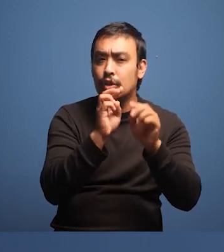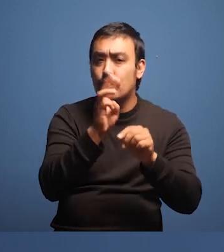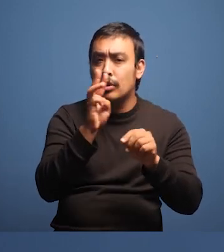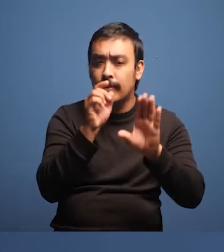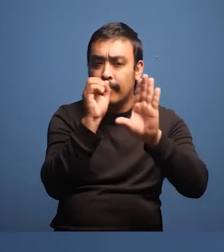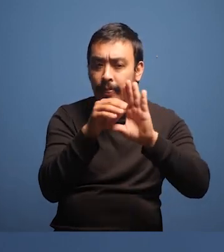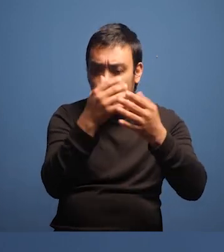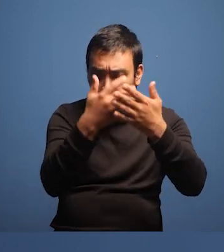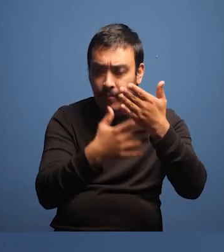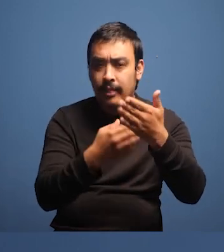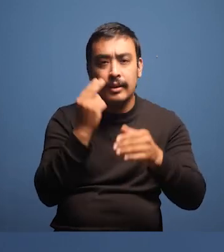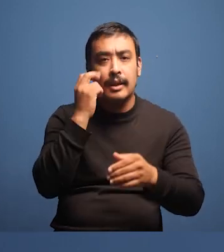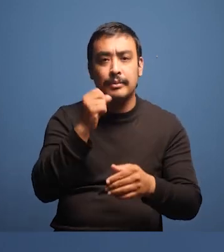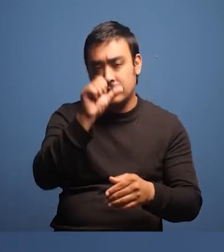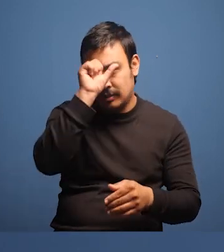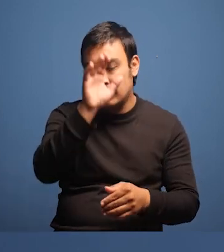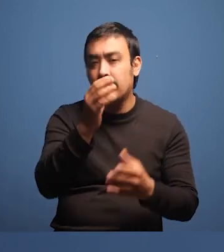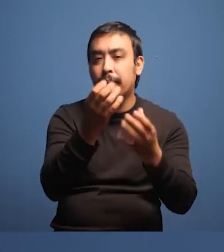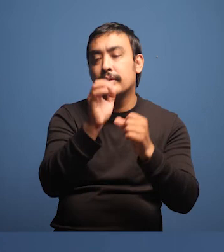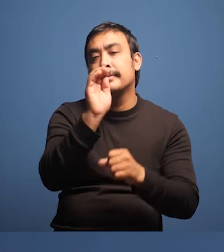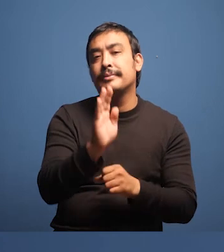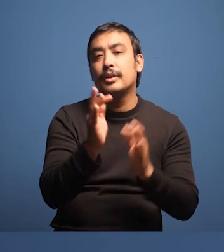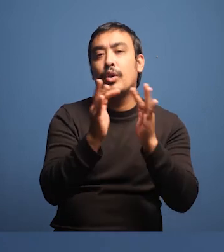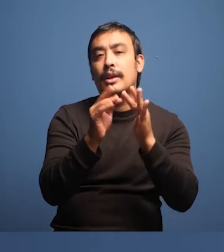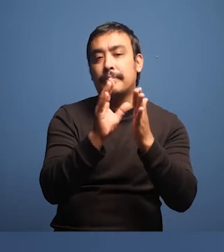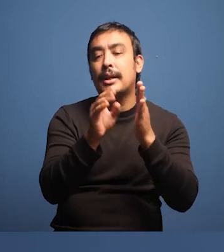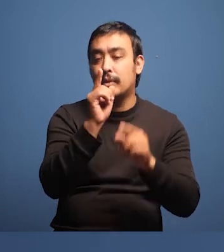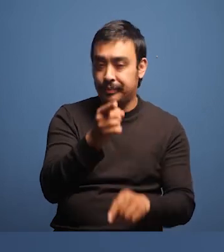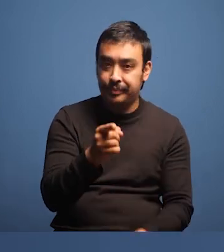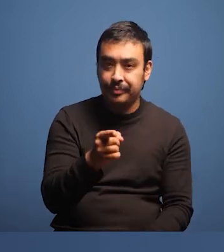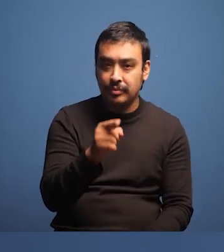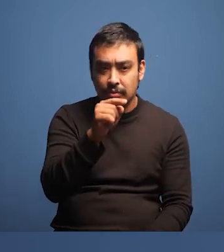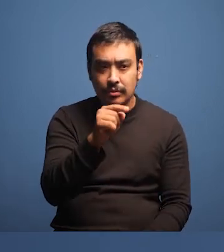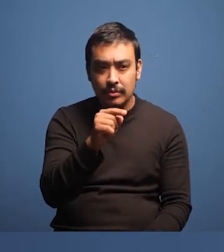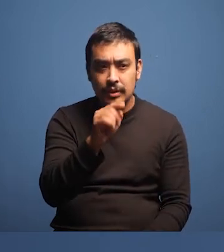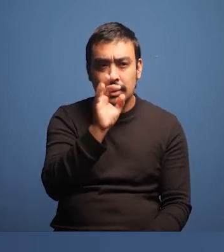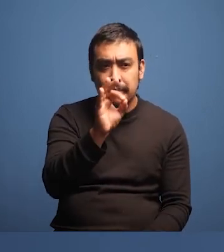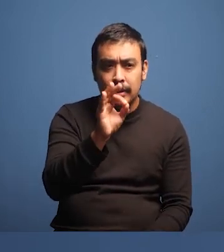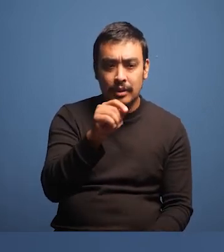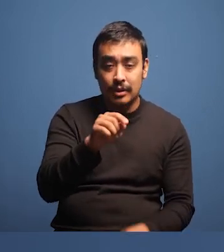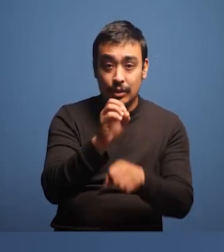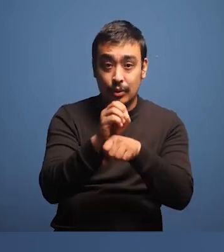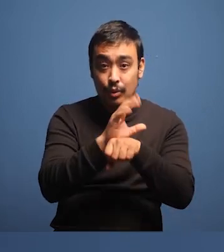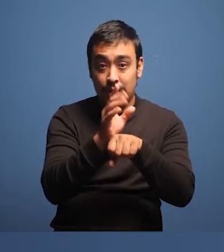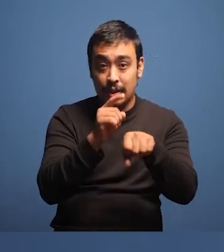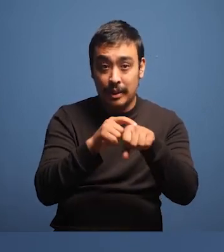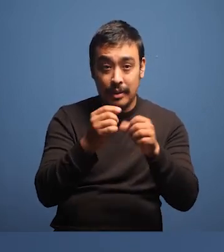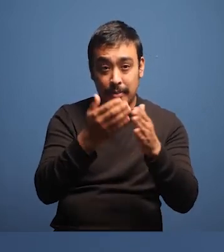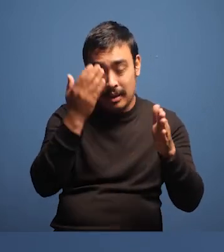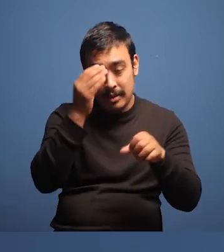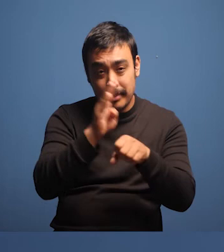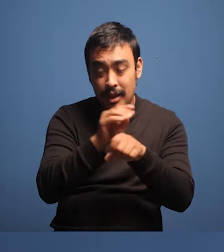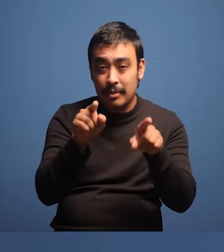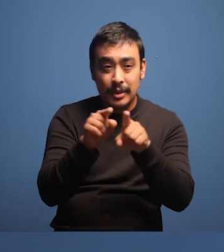रेलेभेन्ट इन्फर्मेसन्सहरू पनि दिएन। यो पनि सायद अनलाइनकै कुरामा आउँछ होइन। यो रेलेभेन्ट साइटहरूमा नजान्छ जस्तो अहिले कोभिडकै बेलामा पेन्डेमिक मात्र होइन